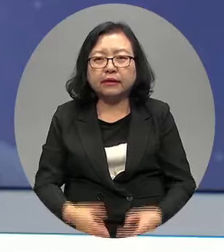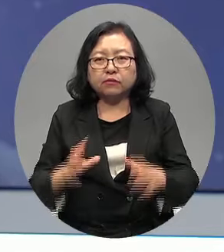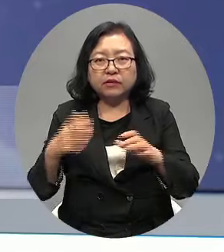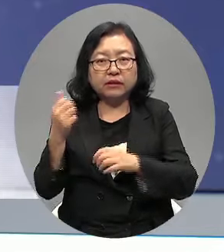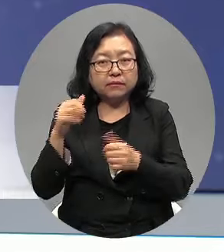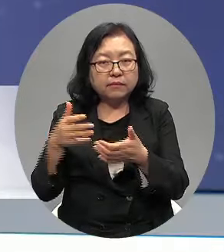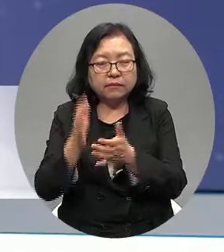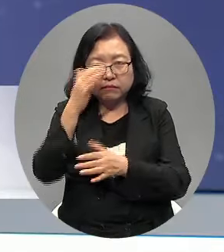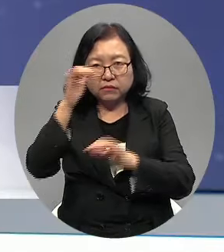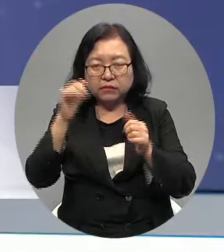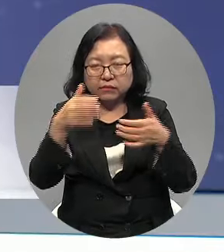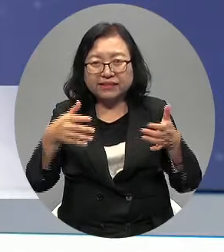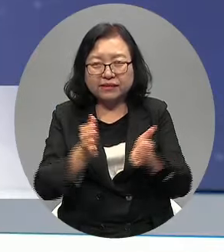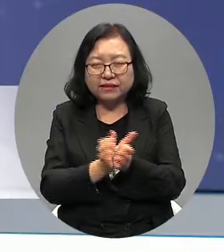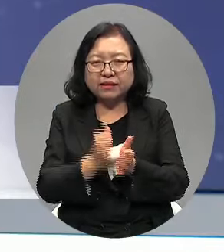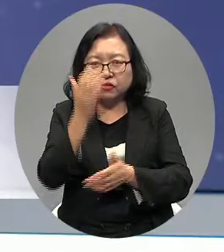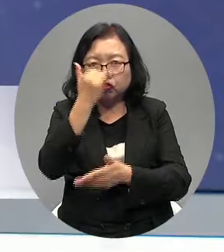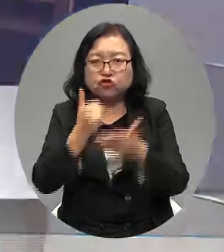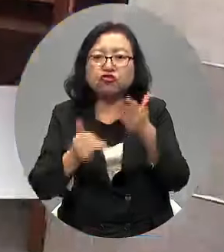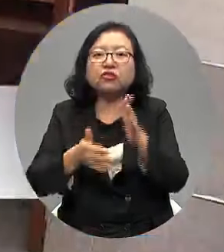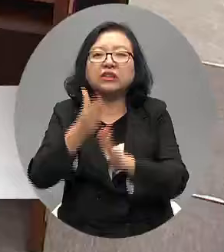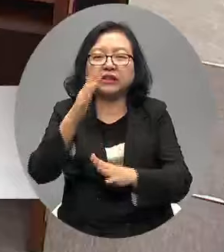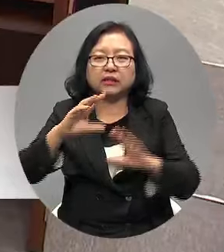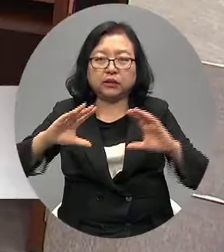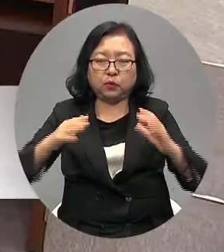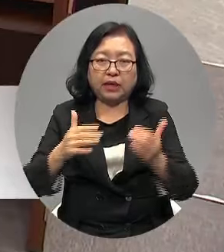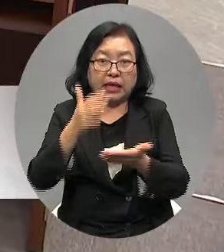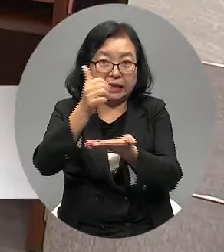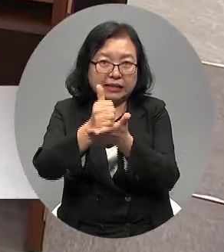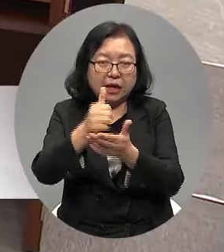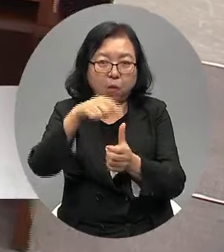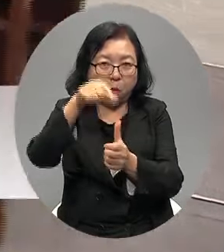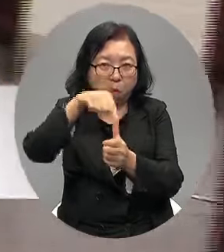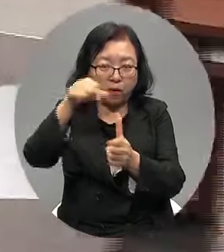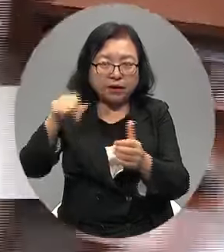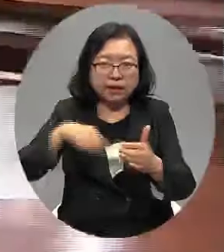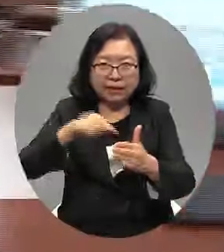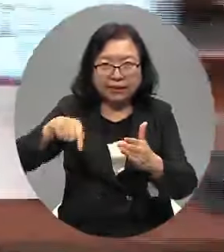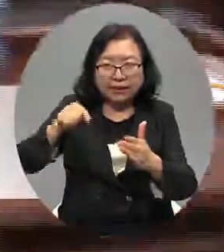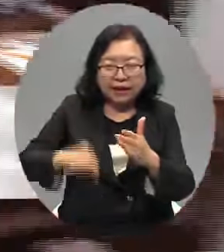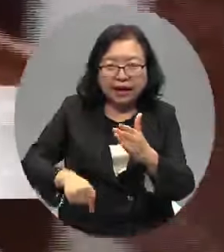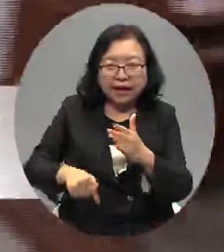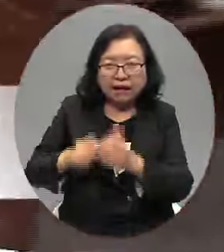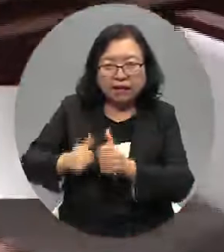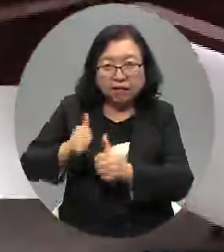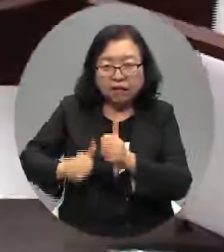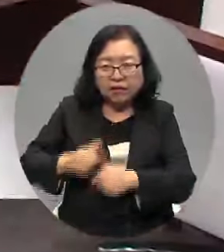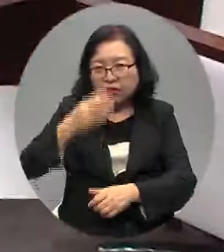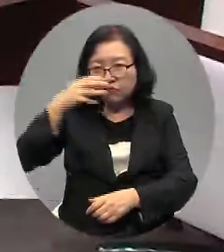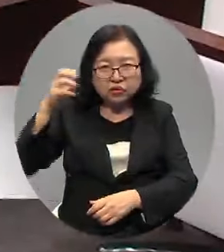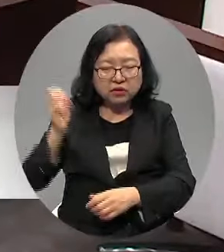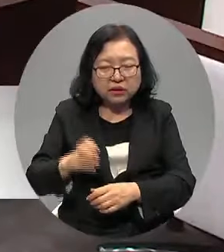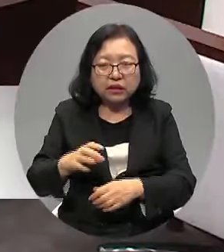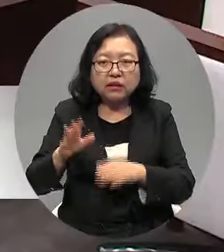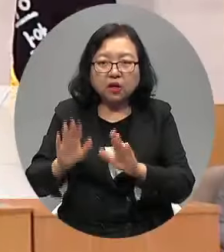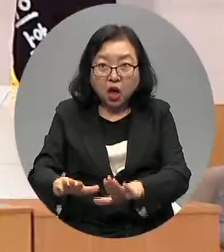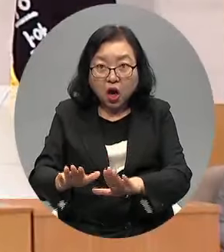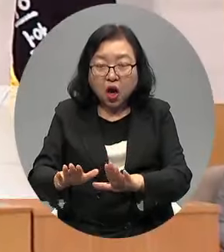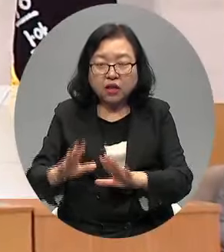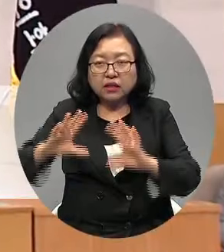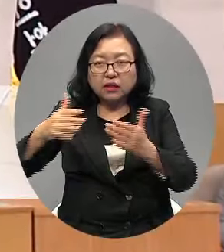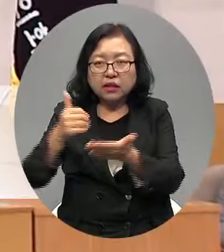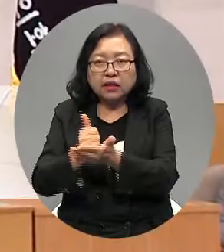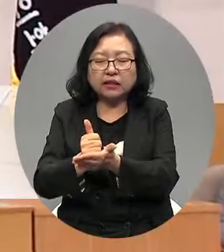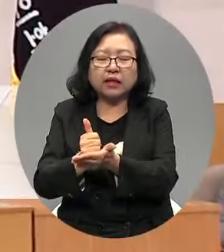국민의힘 충북도당이 충주시의회 의장 선출 관련 당내 경선을 무시한 김나구 현 의장을 제명하고 박혜수